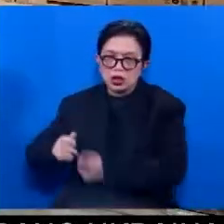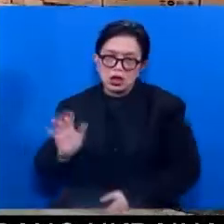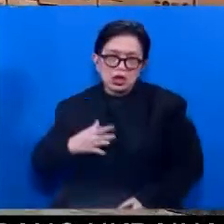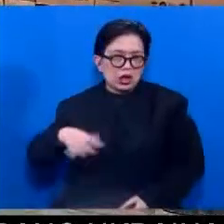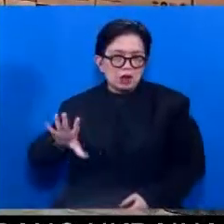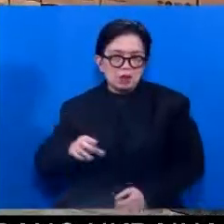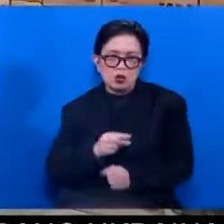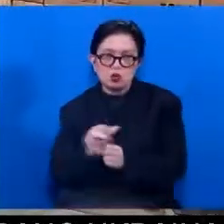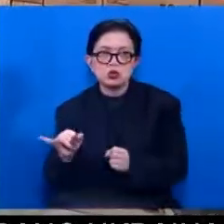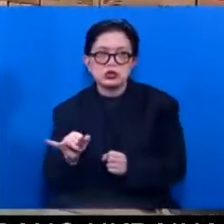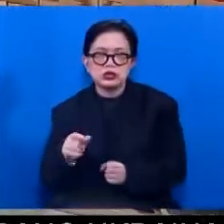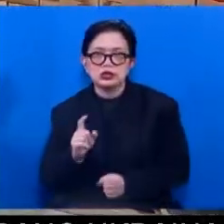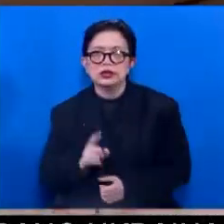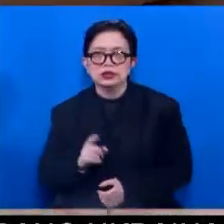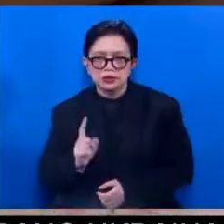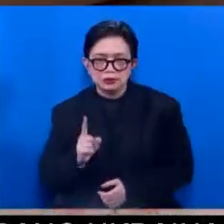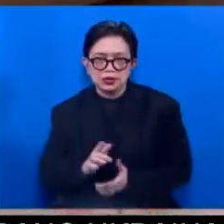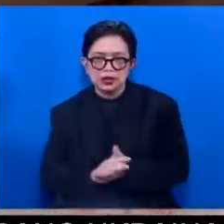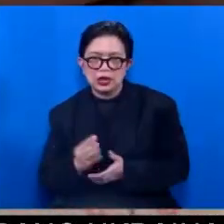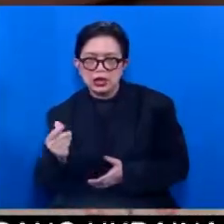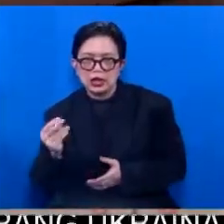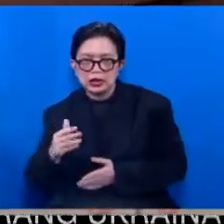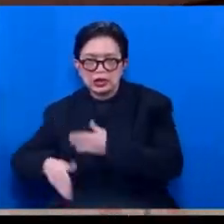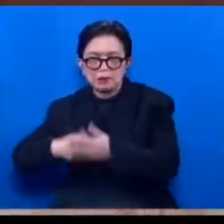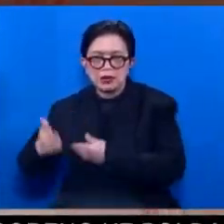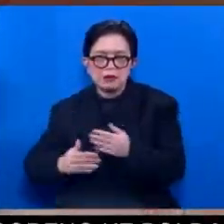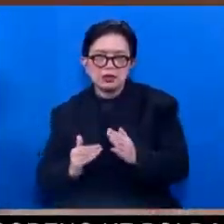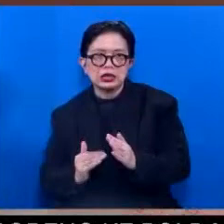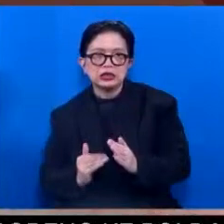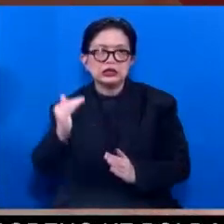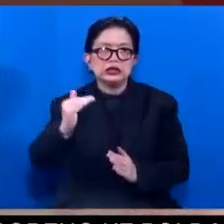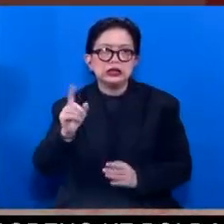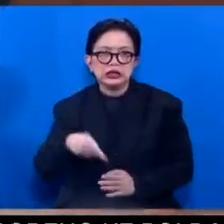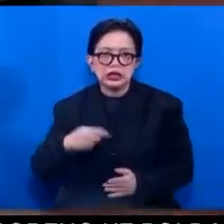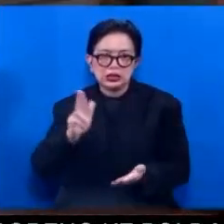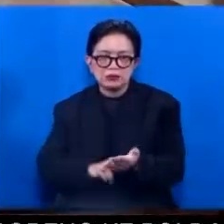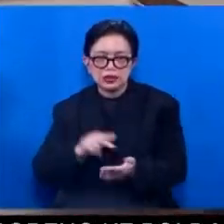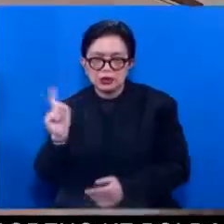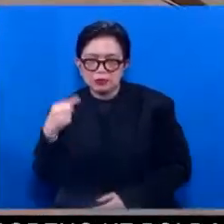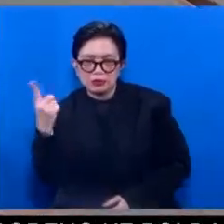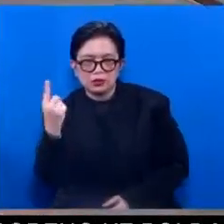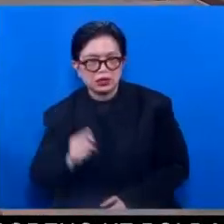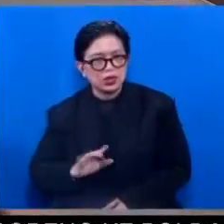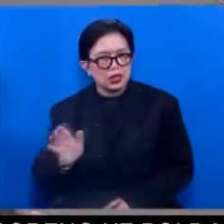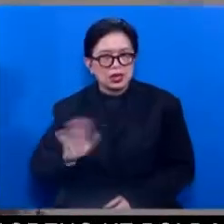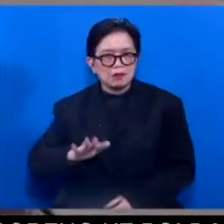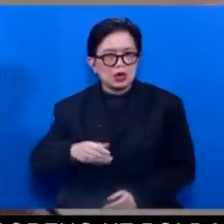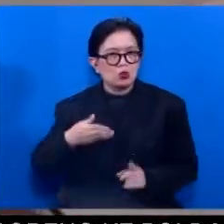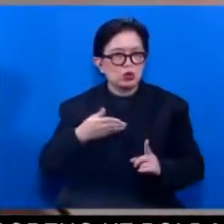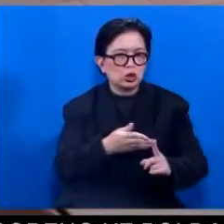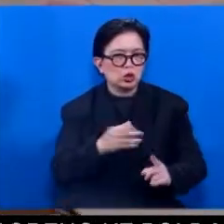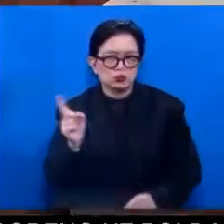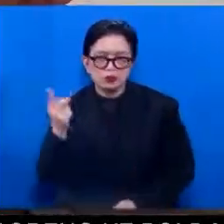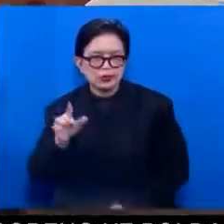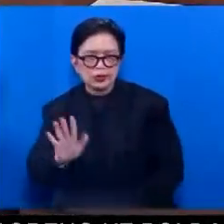karena harga pabrik lebih tinggi dari ketentuan pemerintah. Bahkan pengusaha ini mengaku tak akan mengikuti edaran pemerintah untuk